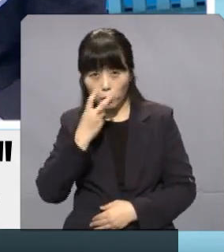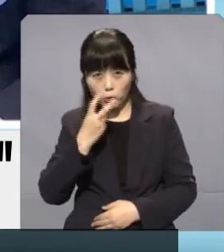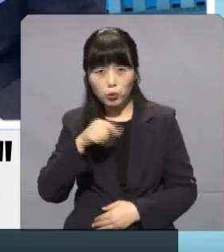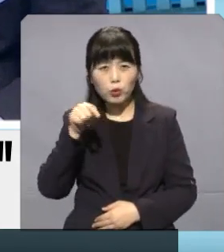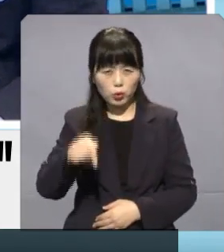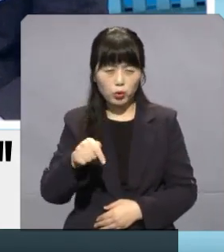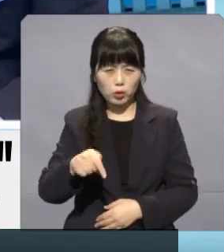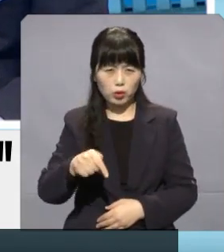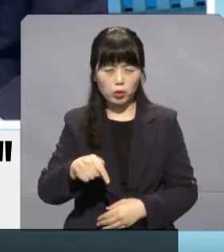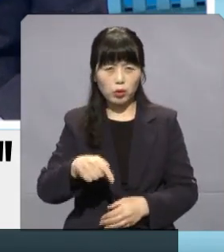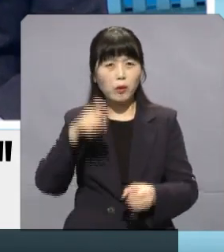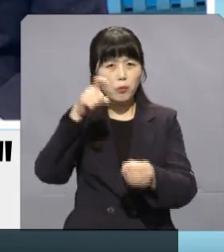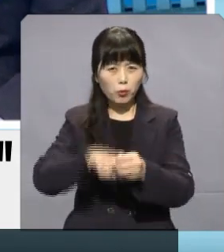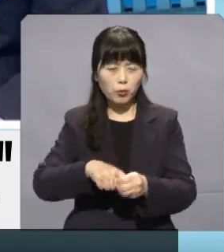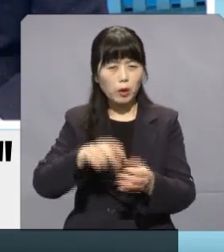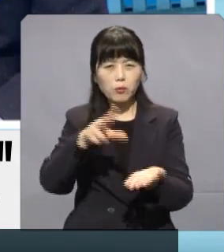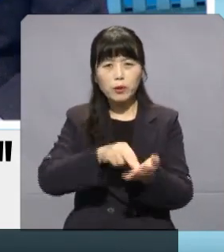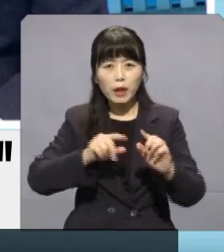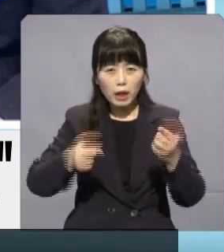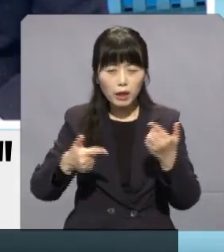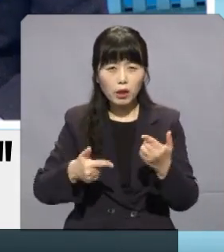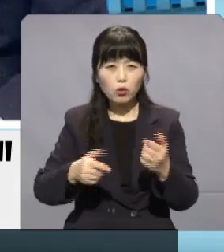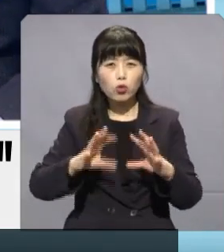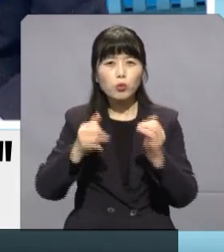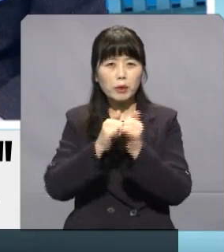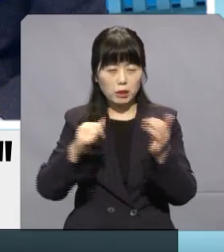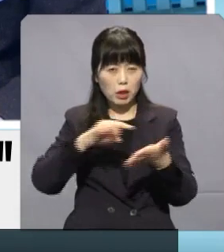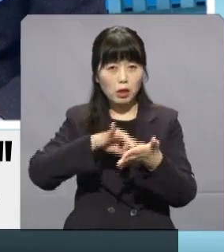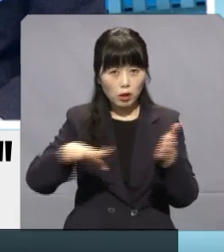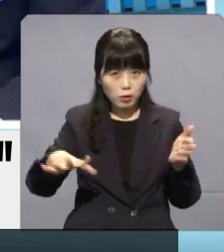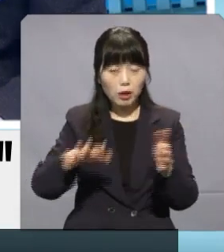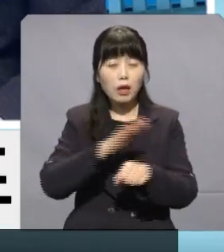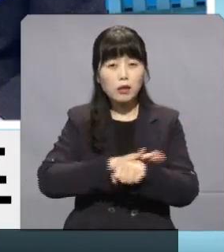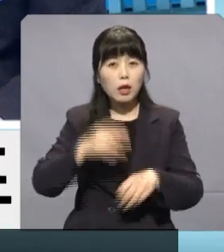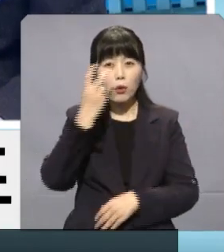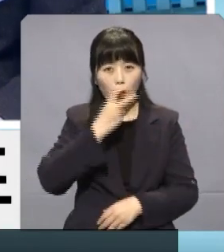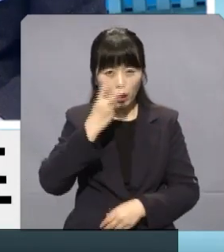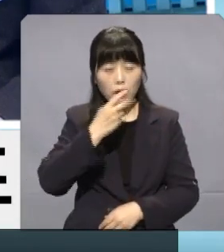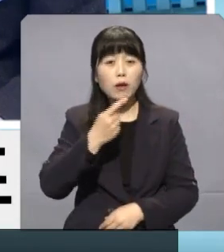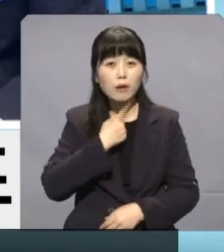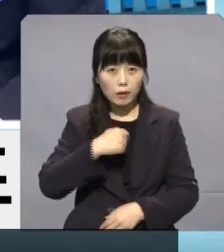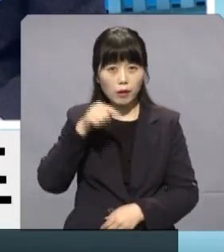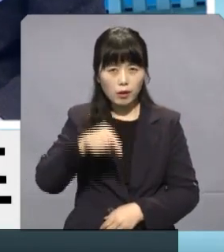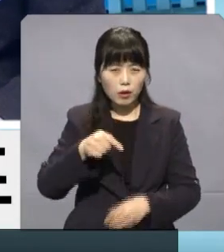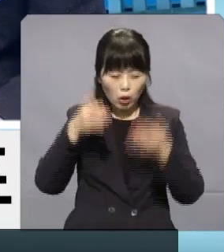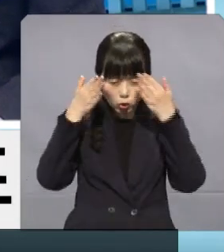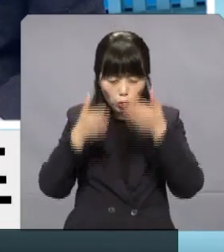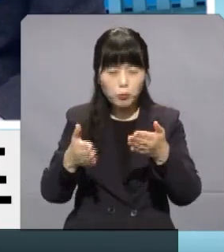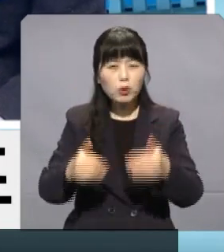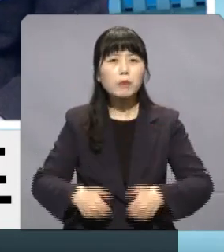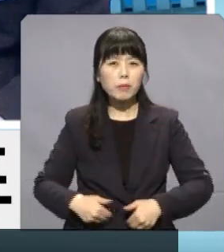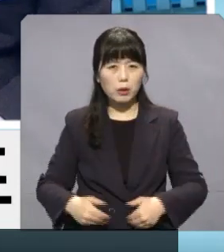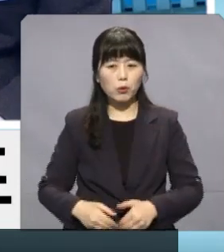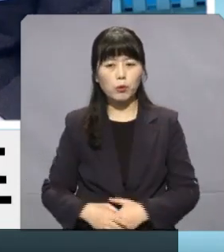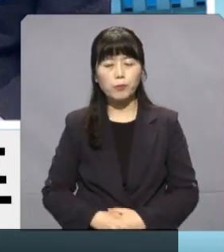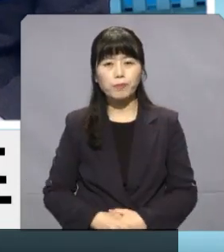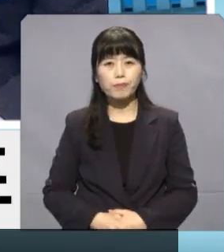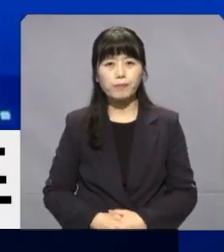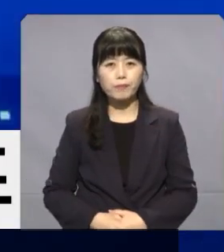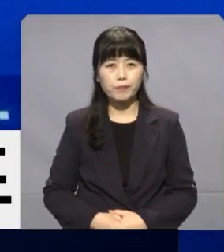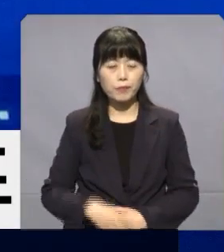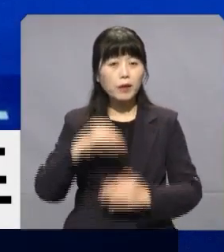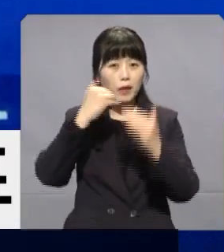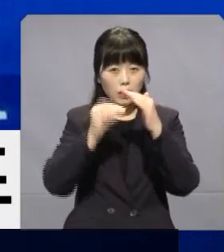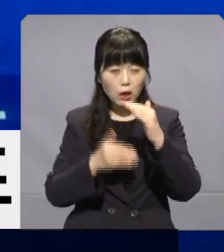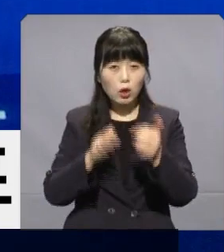꼬리표를다는게 문제가 아니라 국민들의 혈세가 제대로 관리되고 있냐 여기에 주안점이 더 맞춰 줘야 된다고 봅니다 예 지금 말씀하신 그